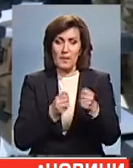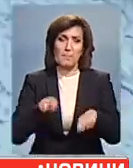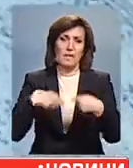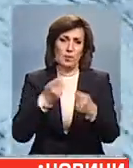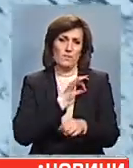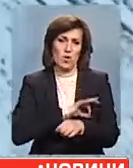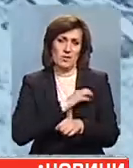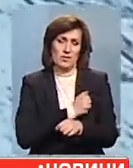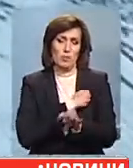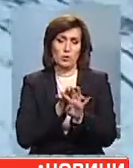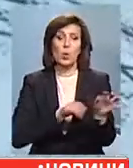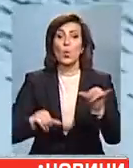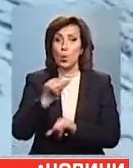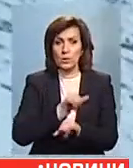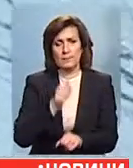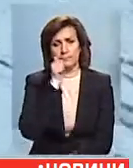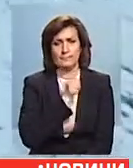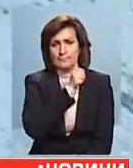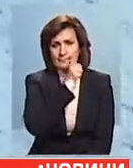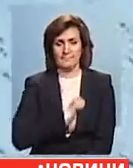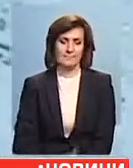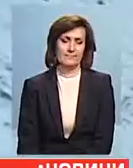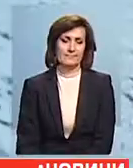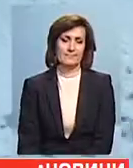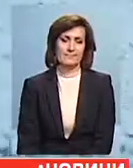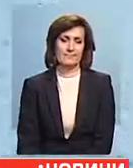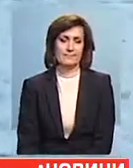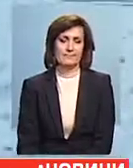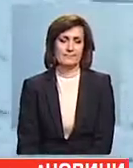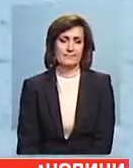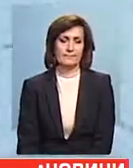Збройним силам. Куди саме – не розголошують. Ксенія Середа, Юрій Анісімов. Новини на Першому.